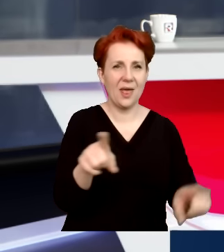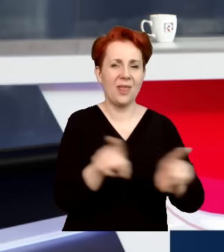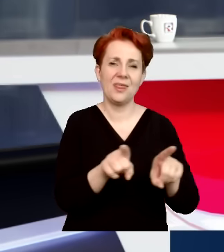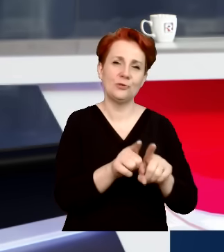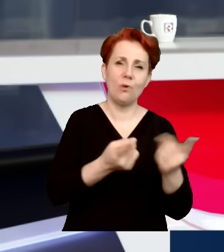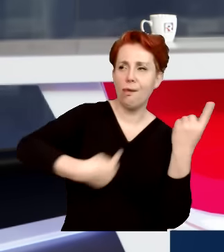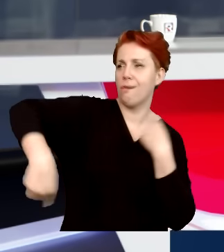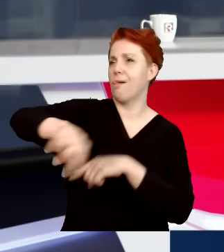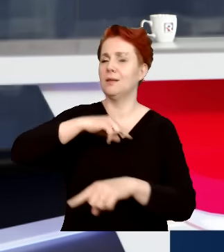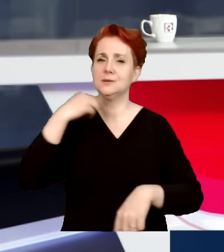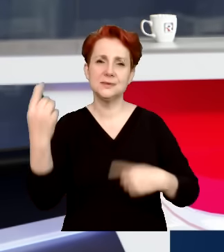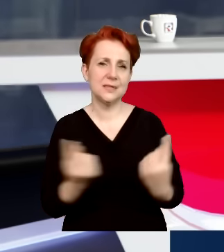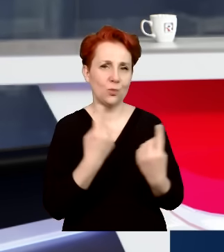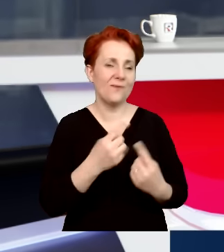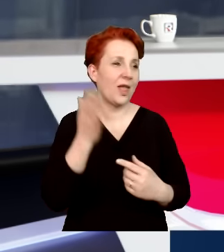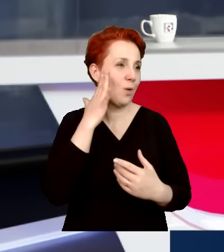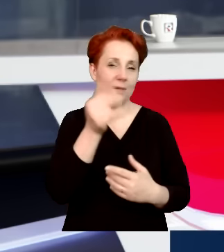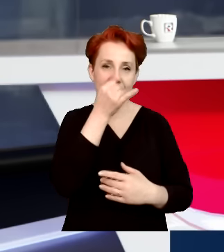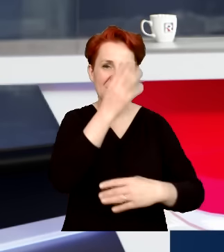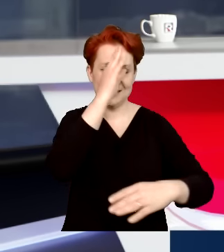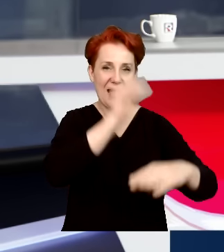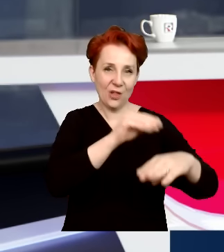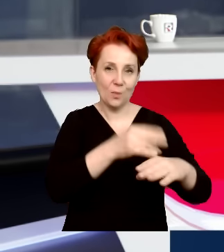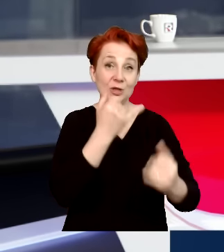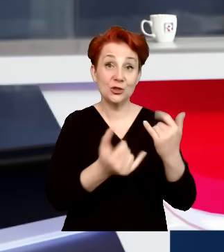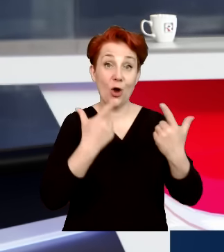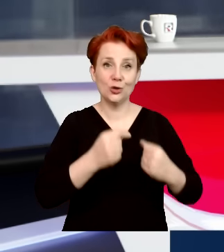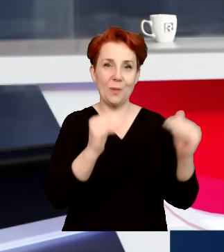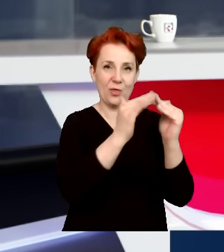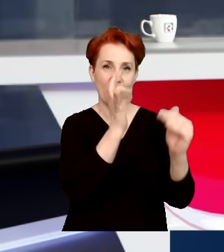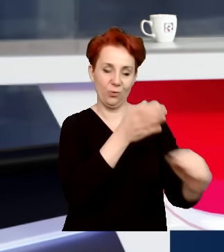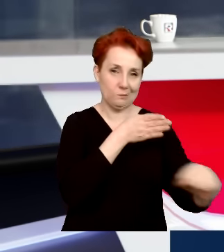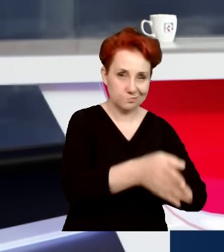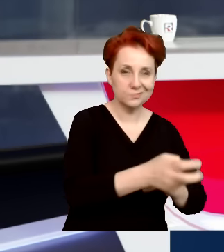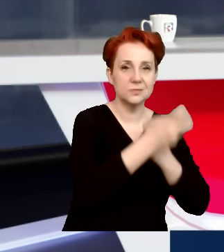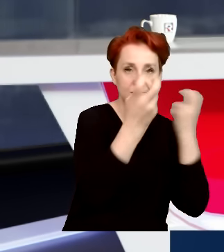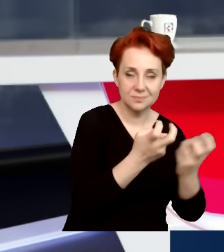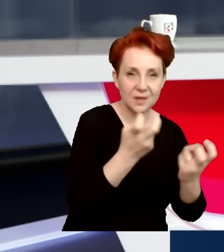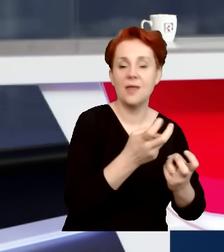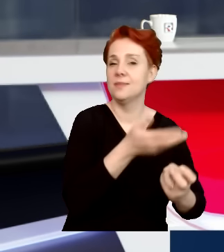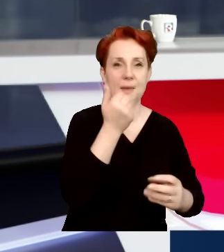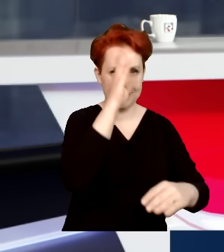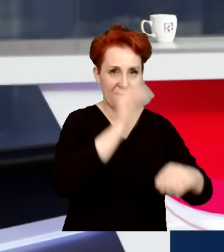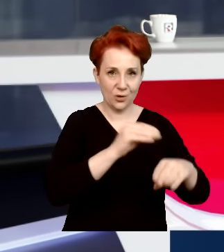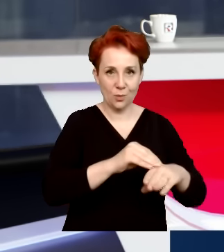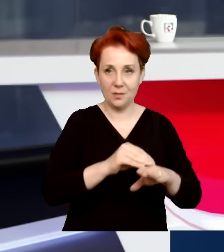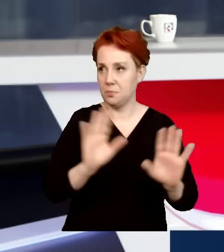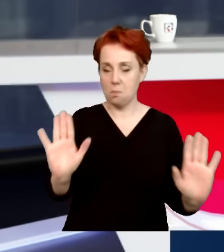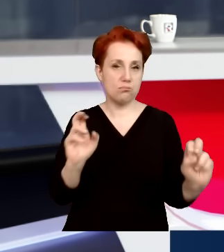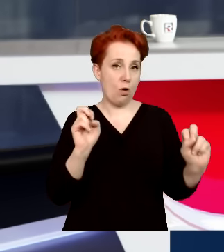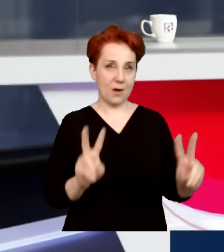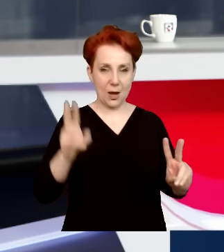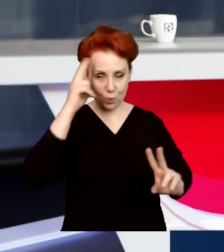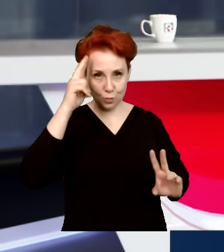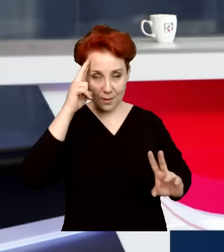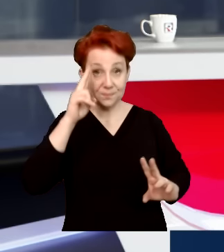Bo oczywiście, że nie zawiadamia się osoby, u której chce się zrobić przeszukanie, że chce się zrobić przeszukanie i tego nikt nie podnosi. Ale zawiadamia